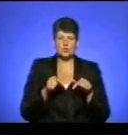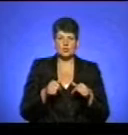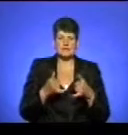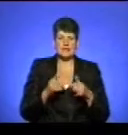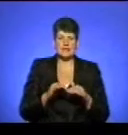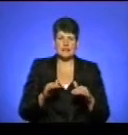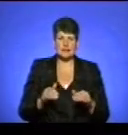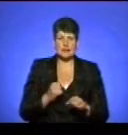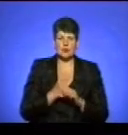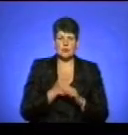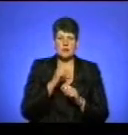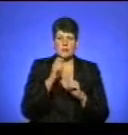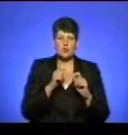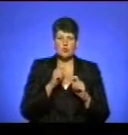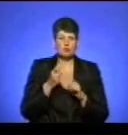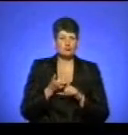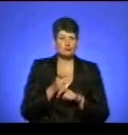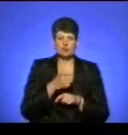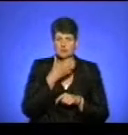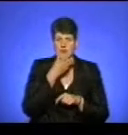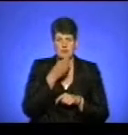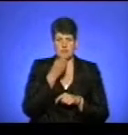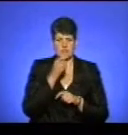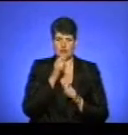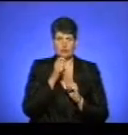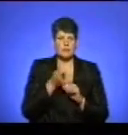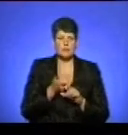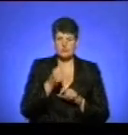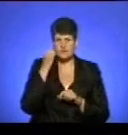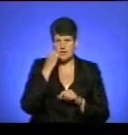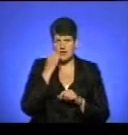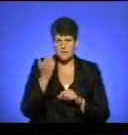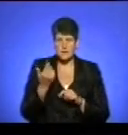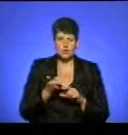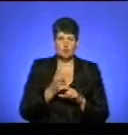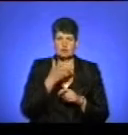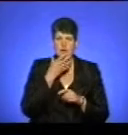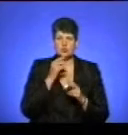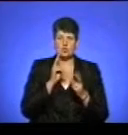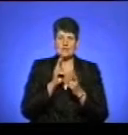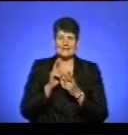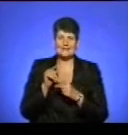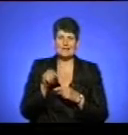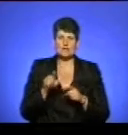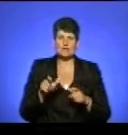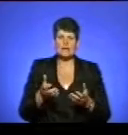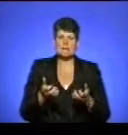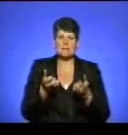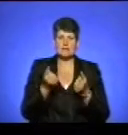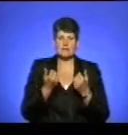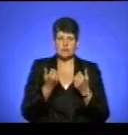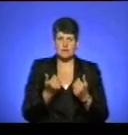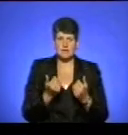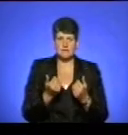дітей, робили подарунки, дуже гарні подарунки, я їм вдячна. Дуже гарно зустріти таких людей, які підтримують тебе.